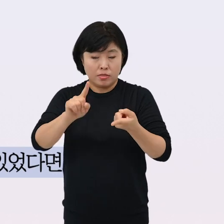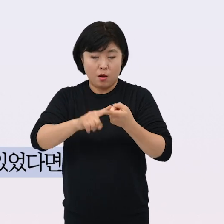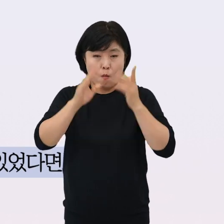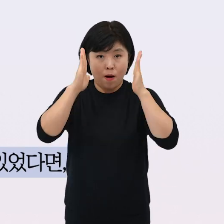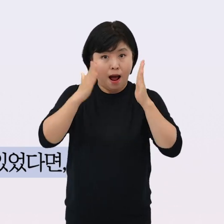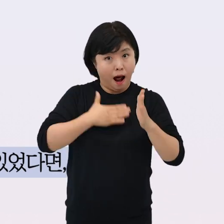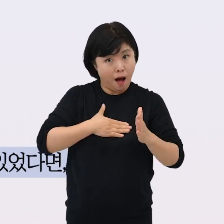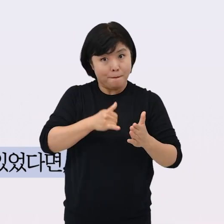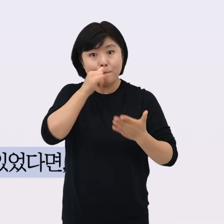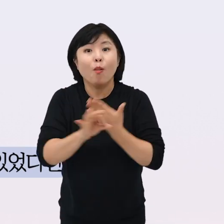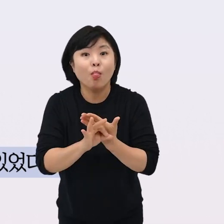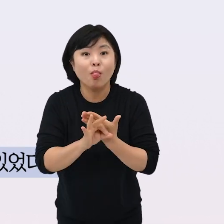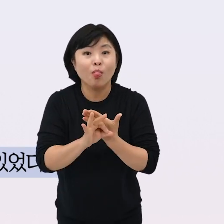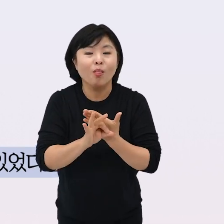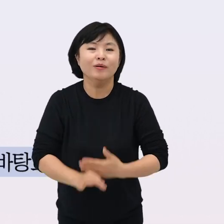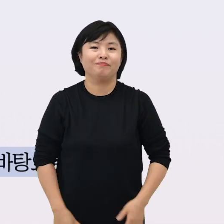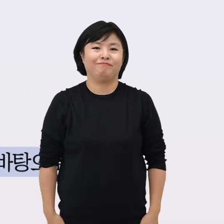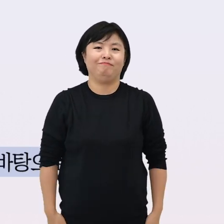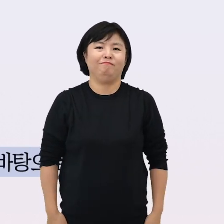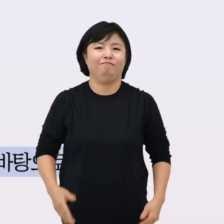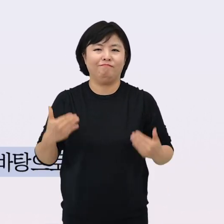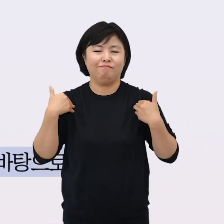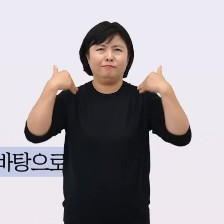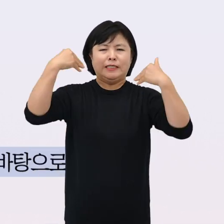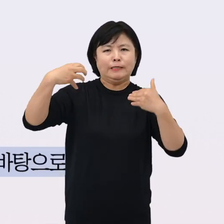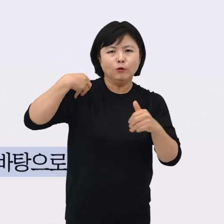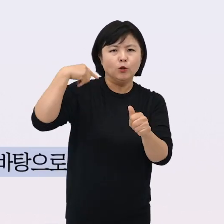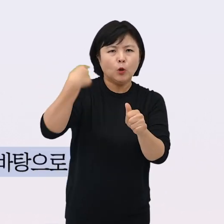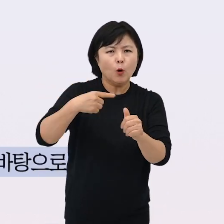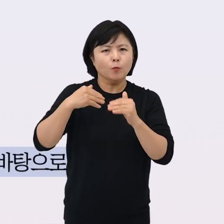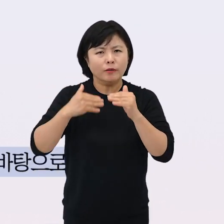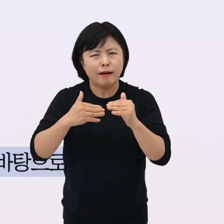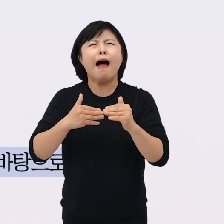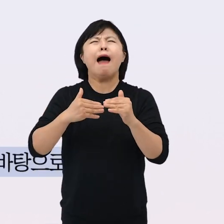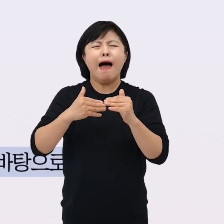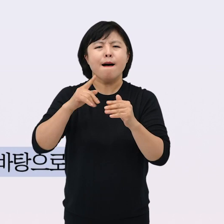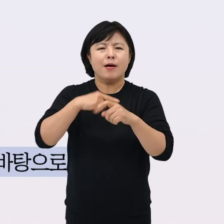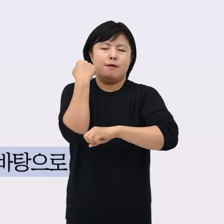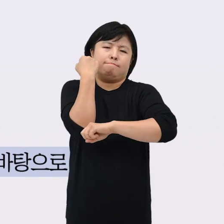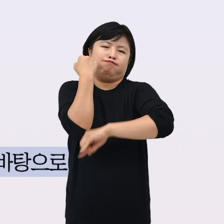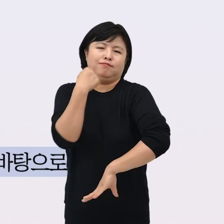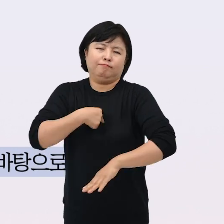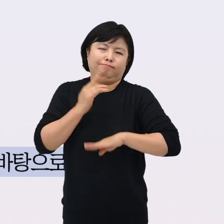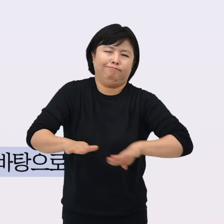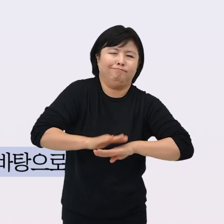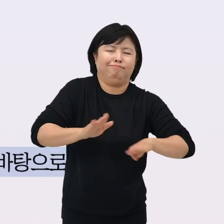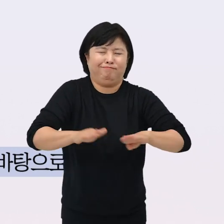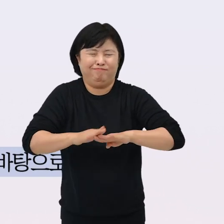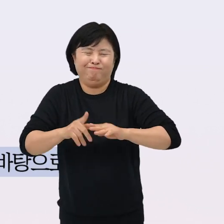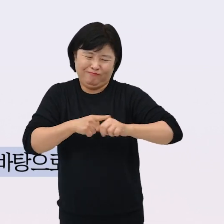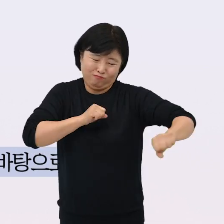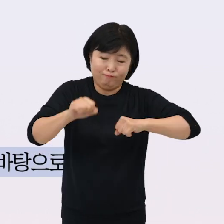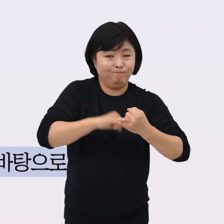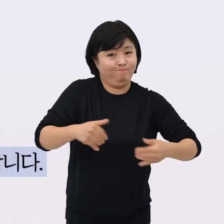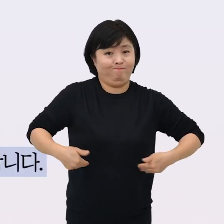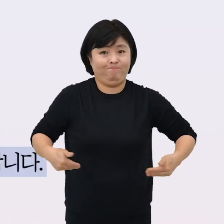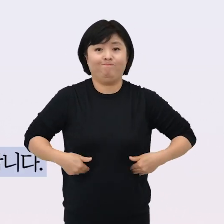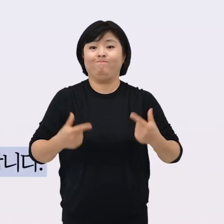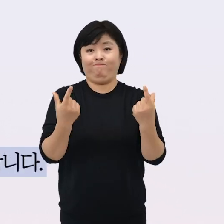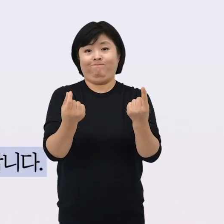형태로 공부를 알고 있었다면은 이제 성인이 되어서 의무 교육 과정을 통해서 알게 된 것들을